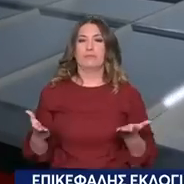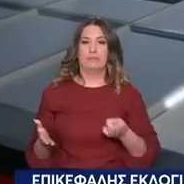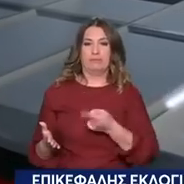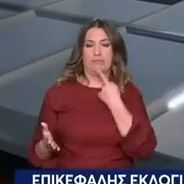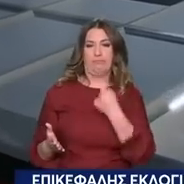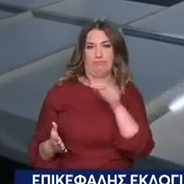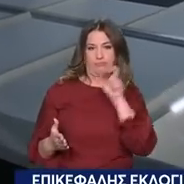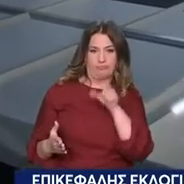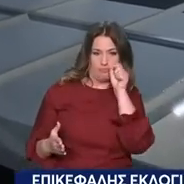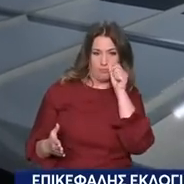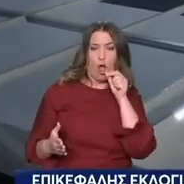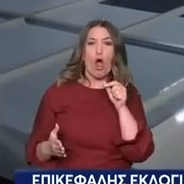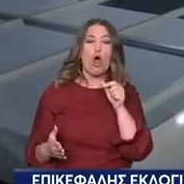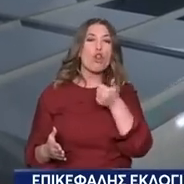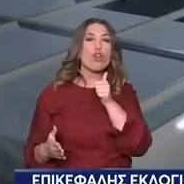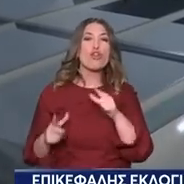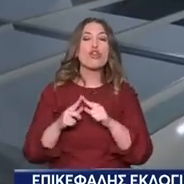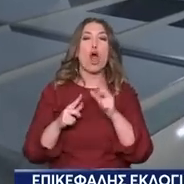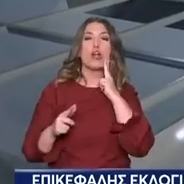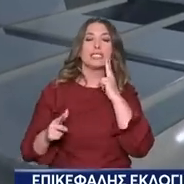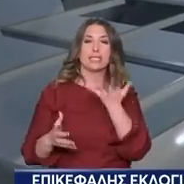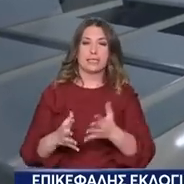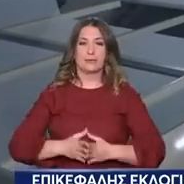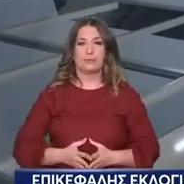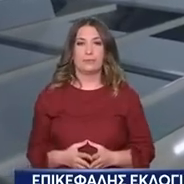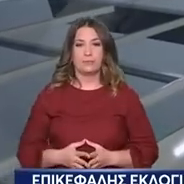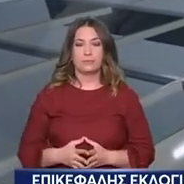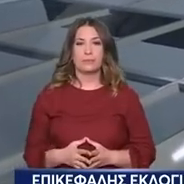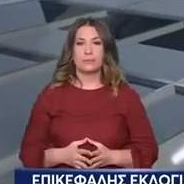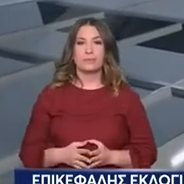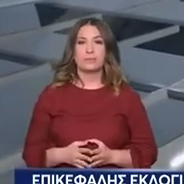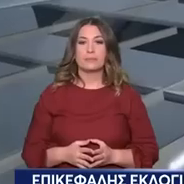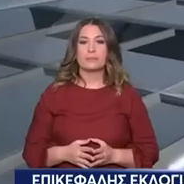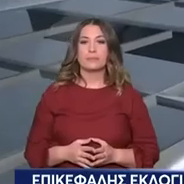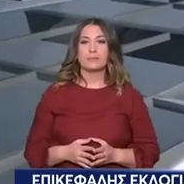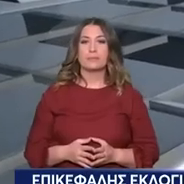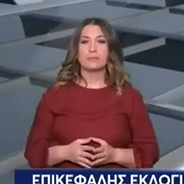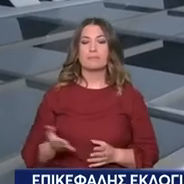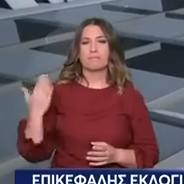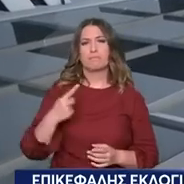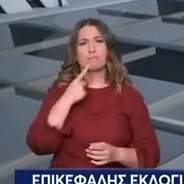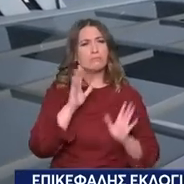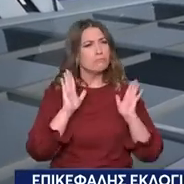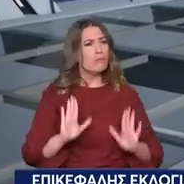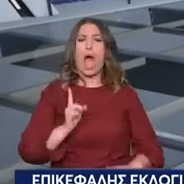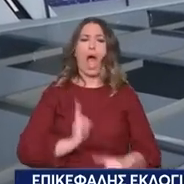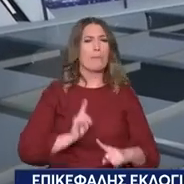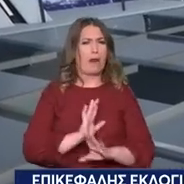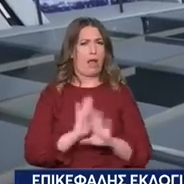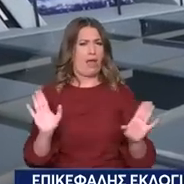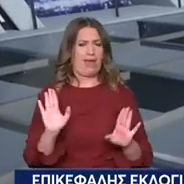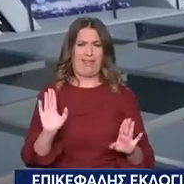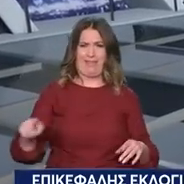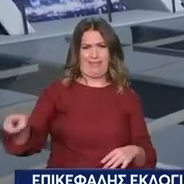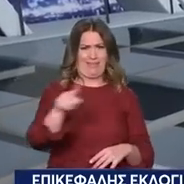θέλετε, έτσι, μια κουβέντα την οποία δυσκολεύομαι να παρακολουθήσω, διότι τα πράγματα για μας είναι εξαιρετικά απλά. Είναι κάτι τελείως